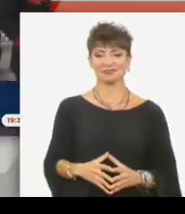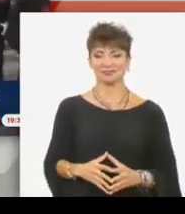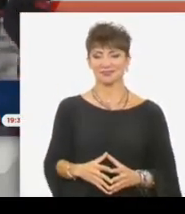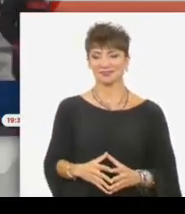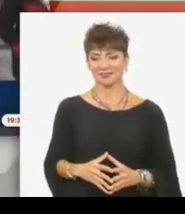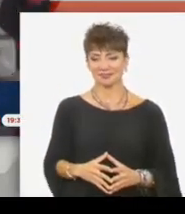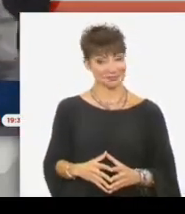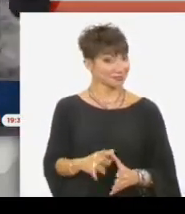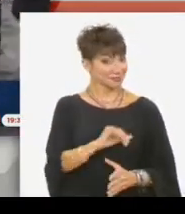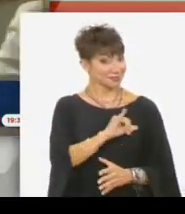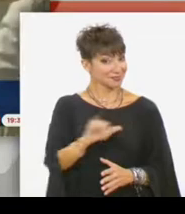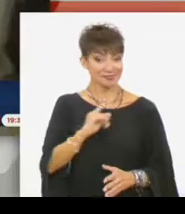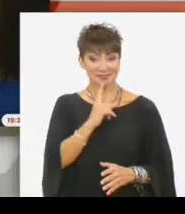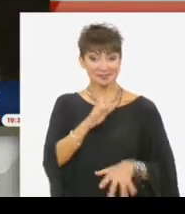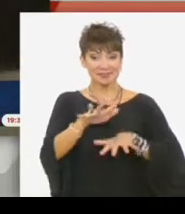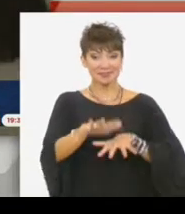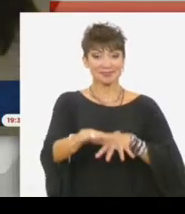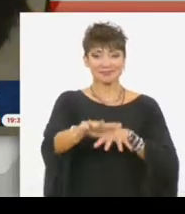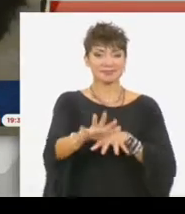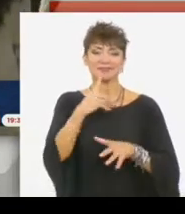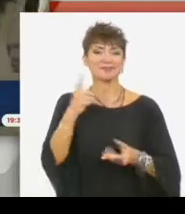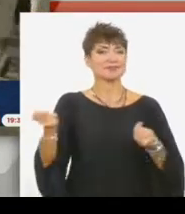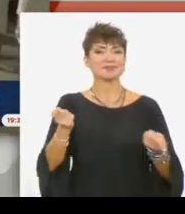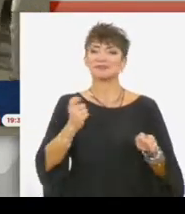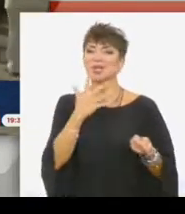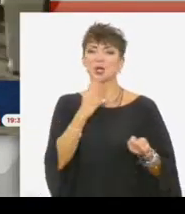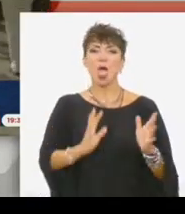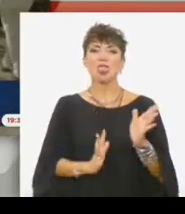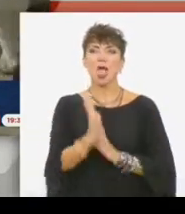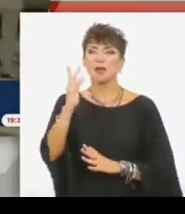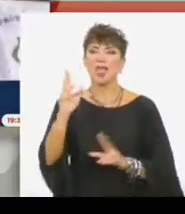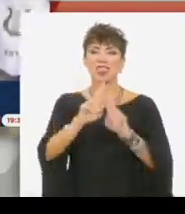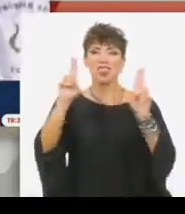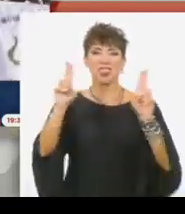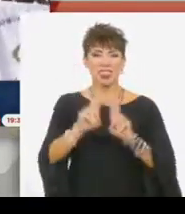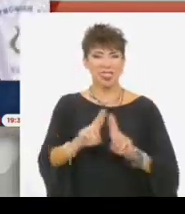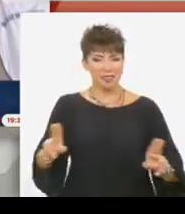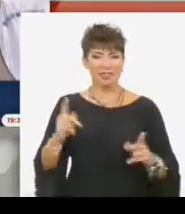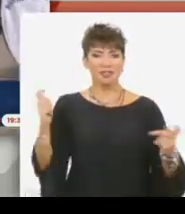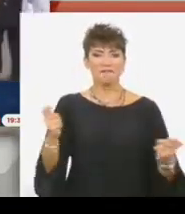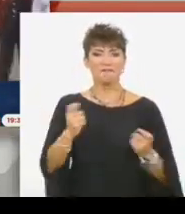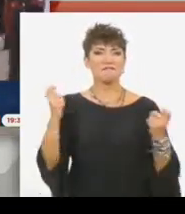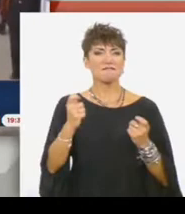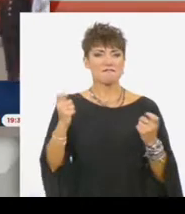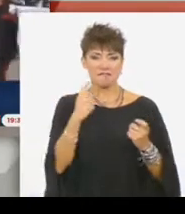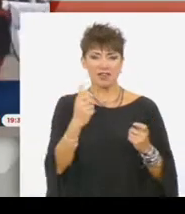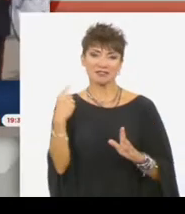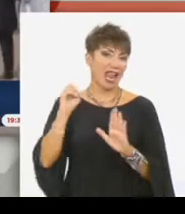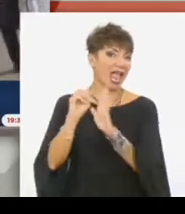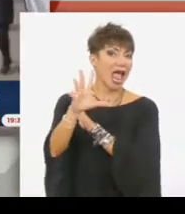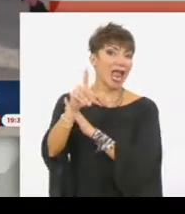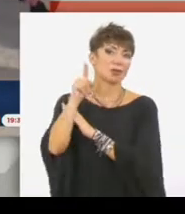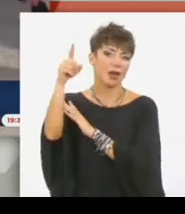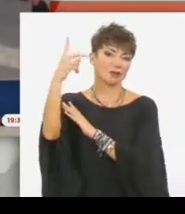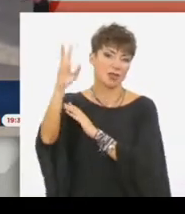Το μοναδικό αυτοδρόμενο διοργανώθηκε με αφορμή το 15ο Διεθνές Φεστιβάλ Μουσικών Οργάνων και το Φεστιβάλ Κινηματογράφου